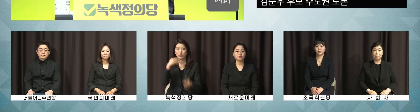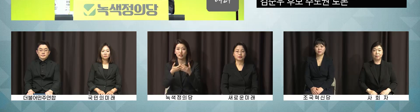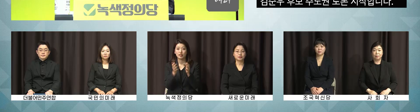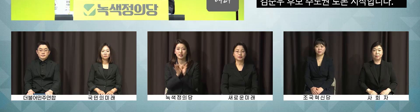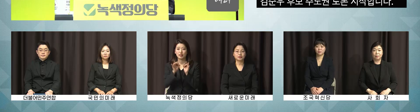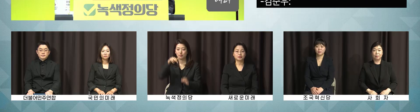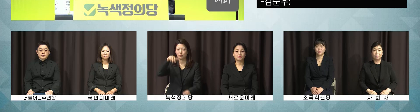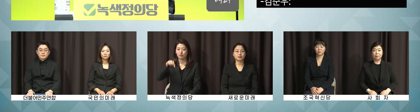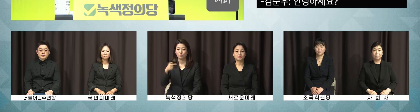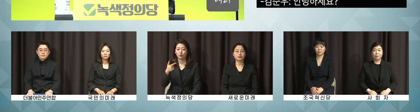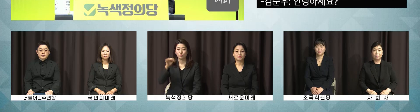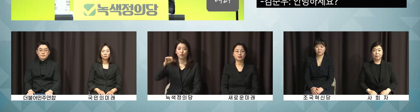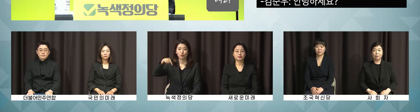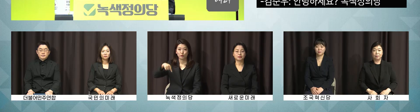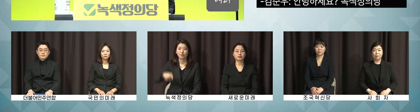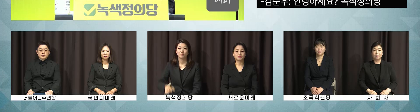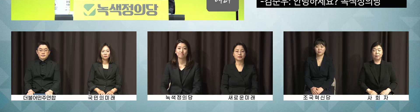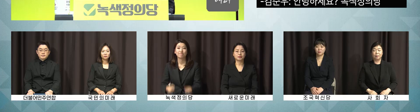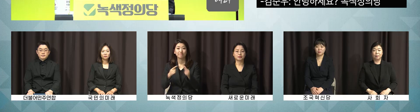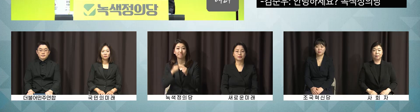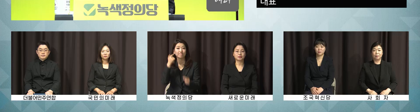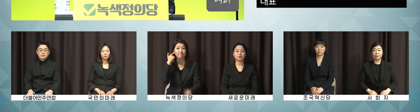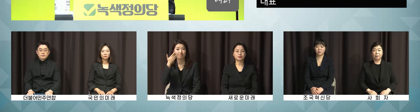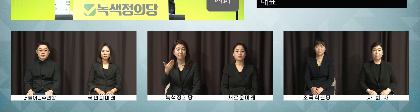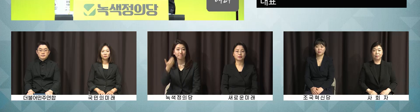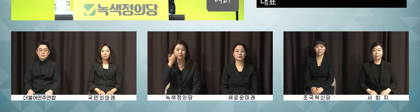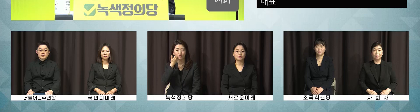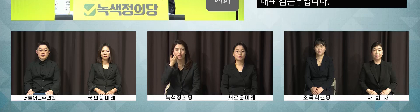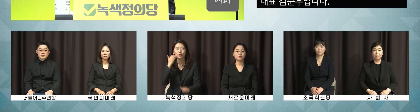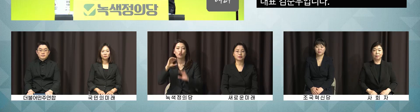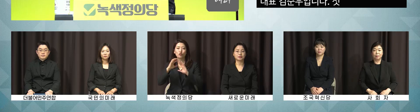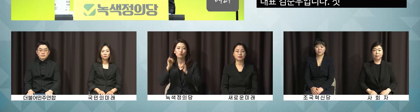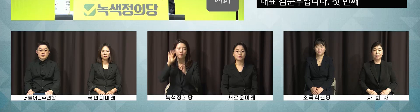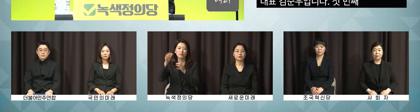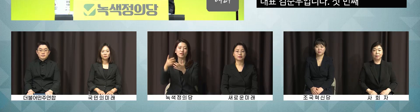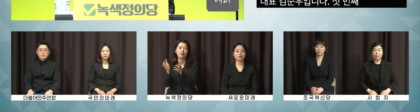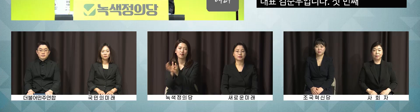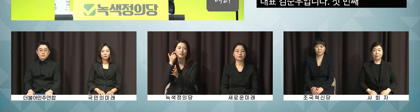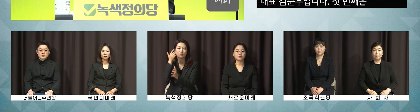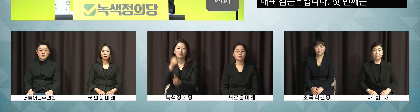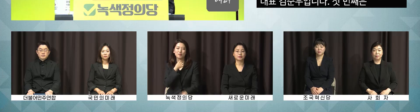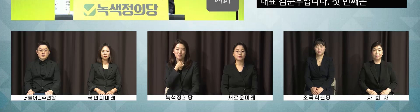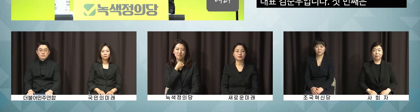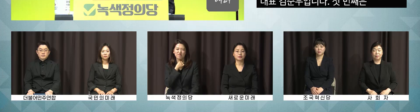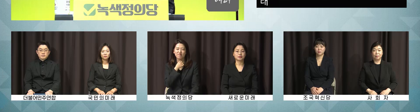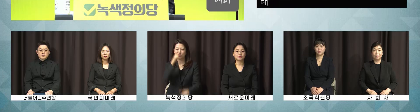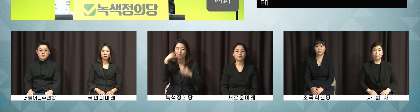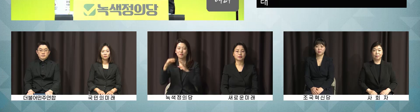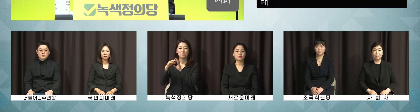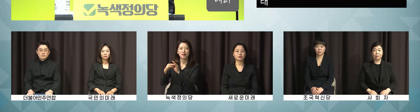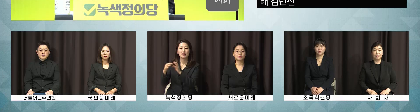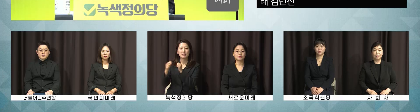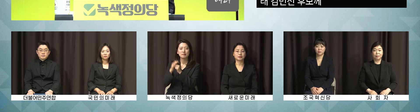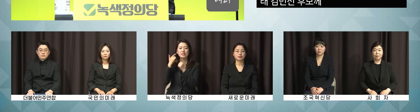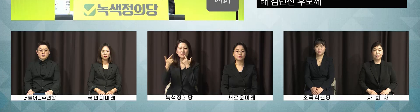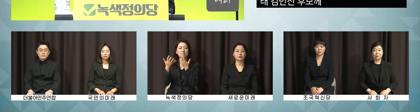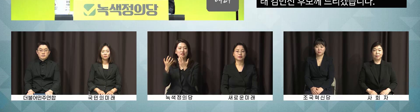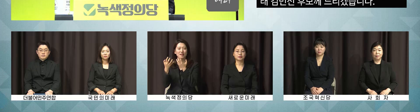상임대표 김준우입니다. 첫 번째 질문은 국민의 미래 김민전 교수님께 드리겠습니다. 아무래도 여당이다 보니까 질문이 몰리는